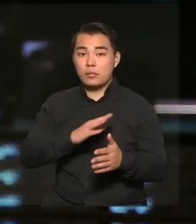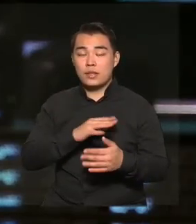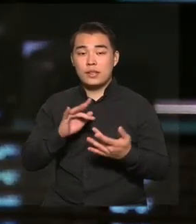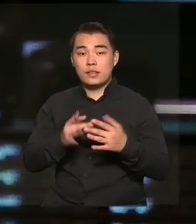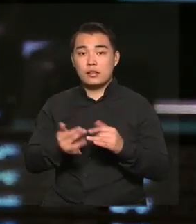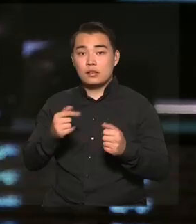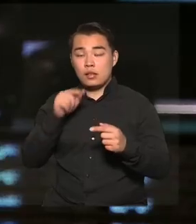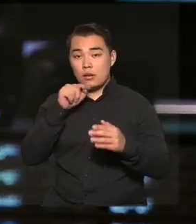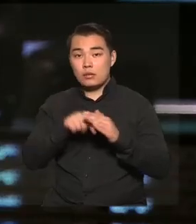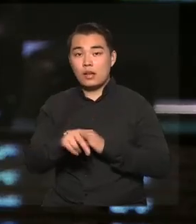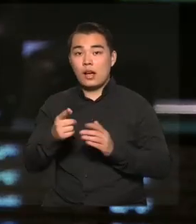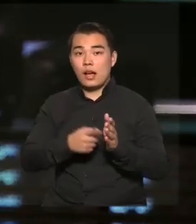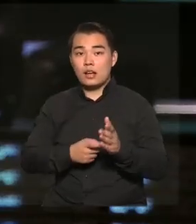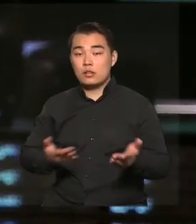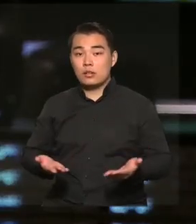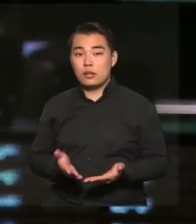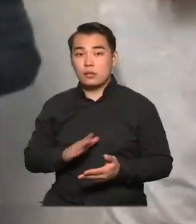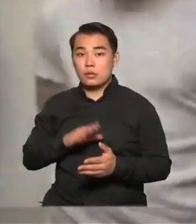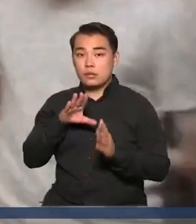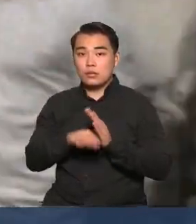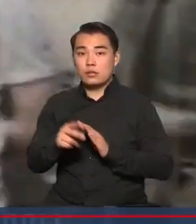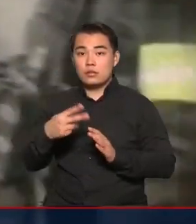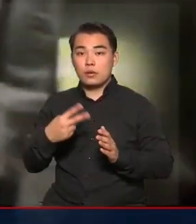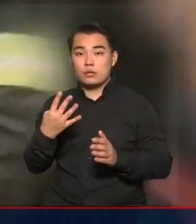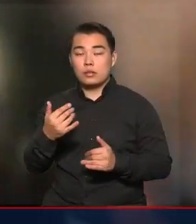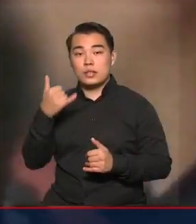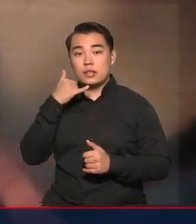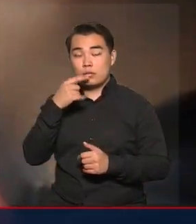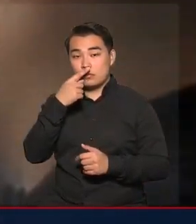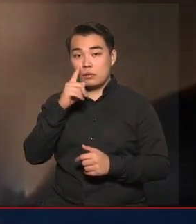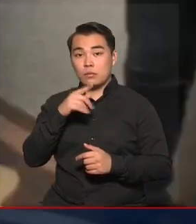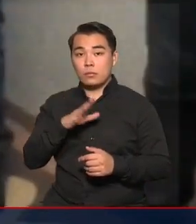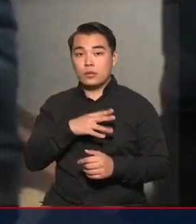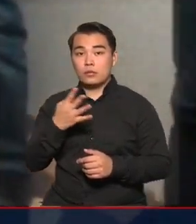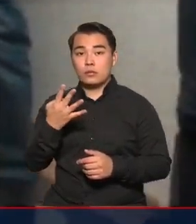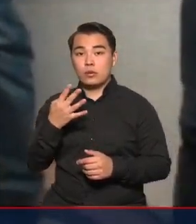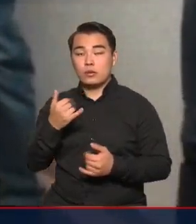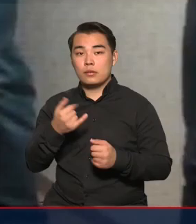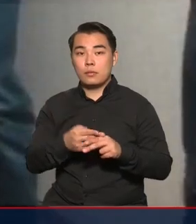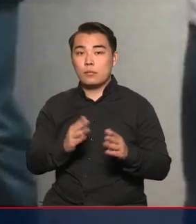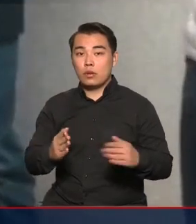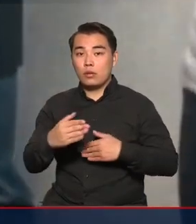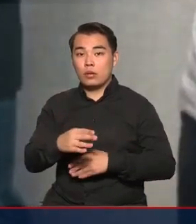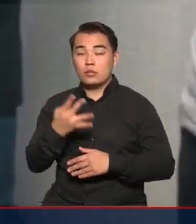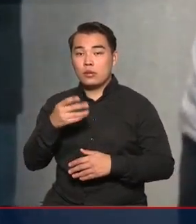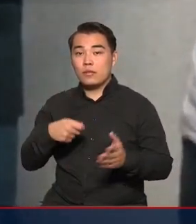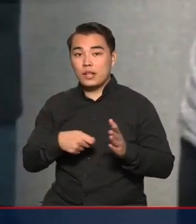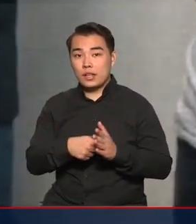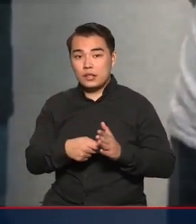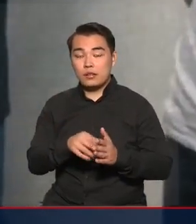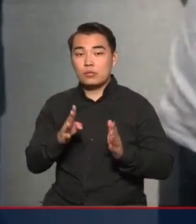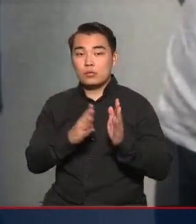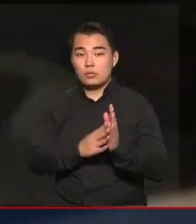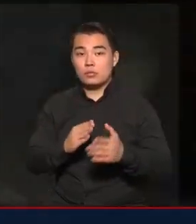қылмыс жасаған Қарағанды тұрғыны тінту кезінде одан 24 ұялы телефон, 4 жүйелі блок, 4 флеш-карта,